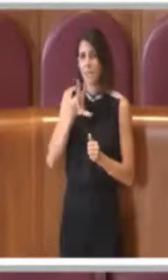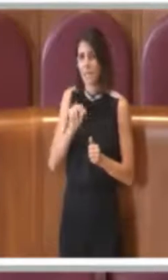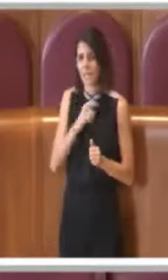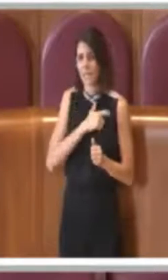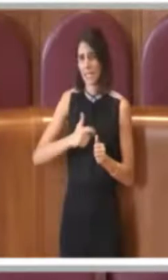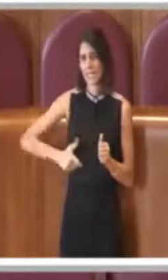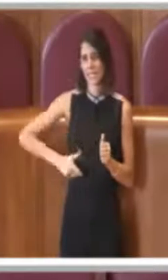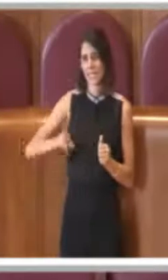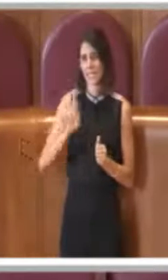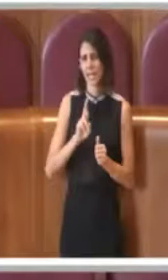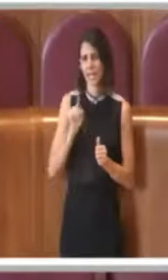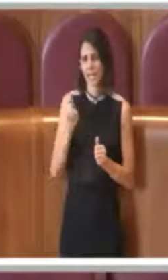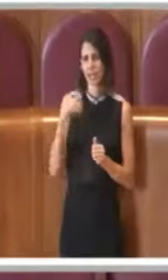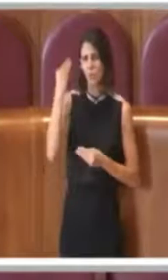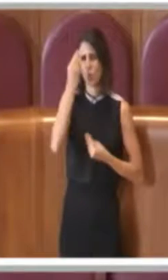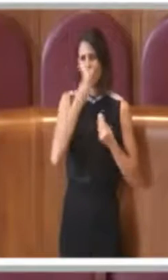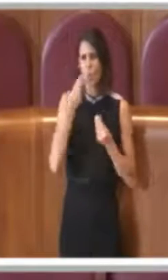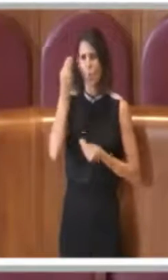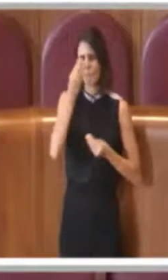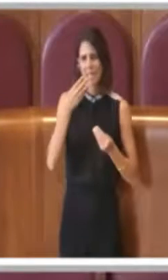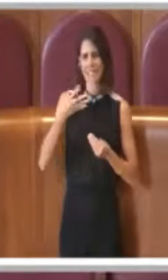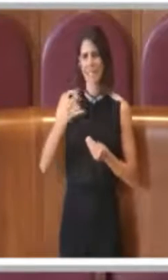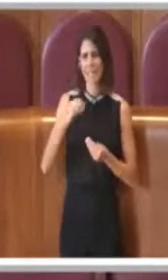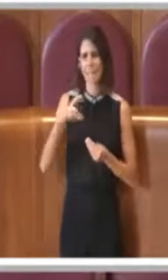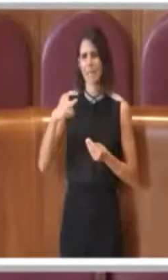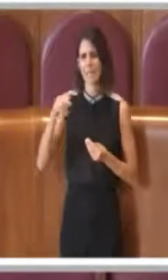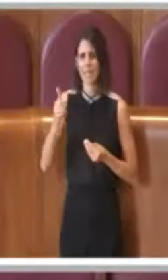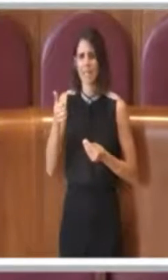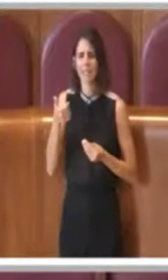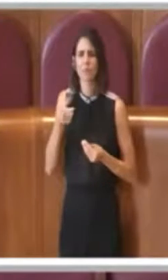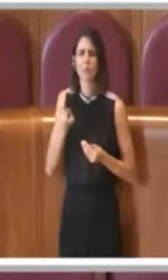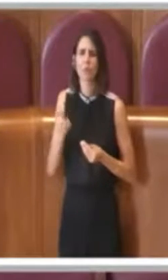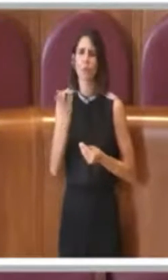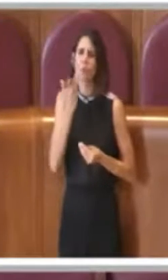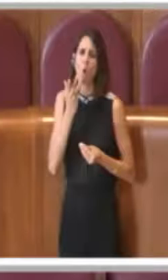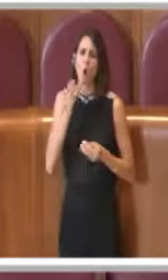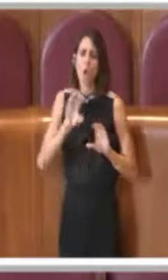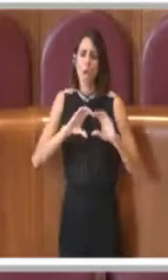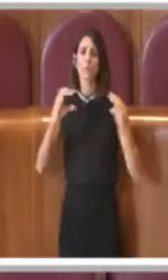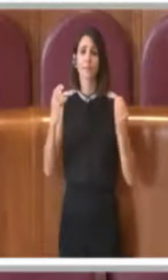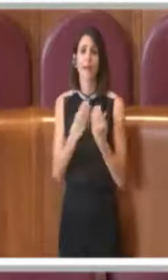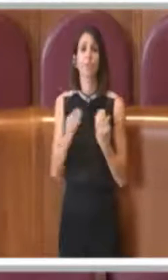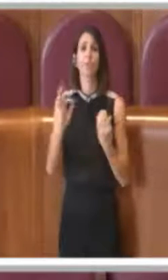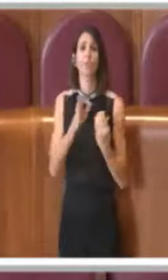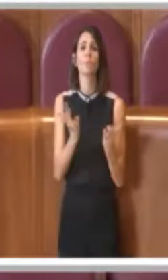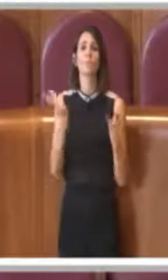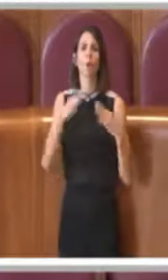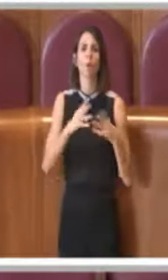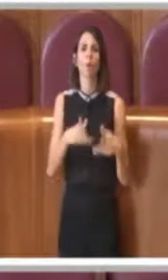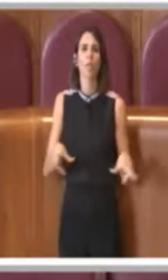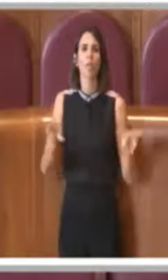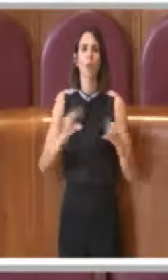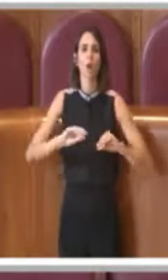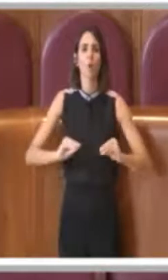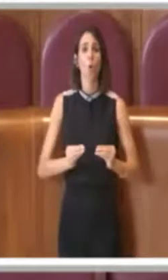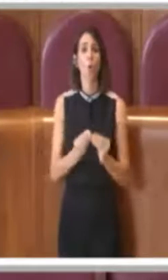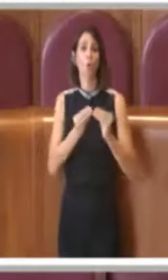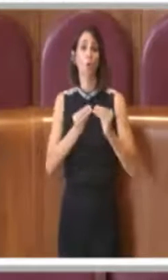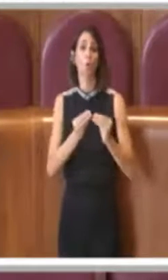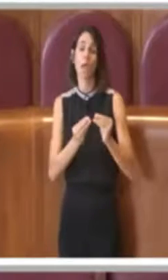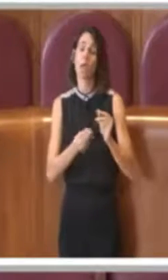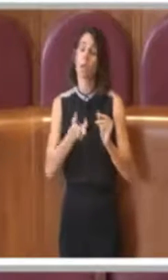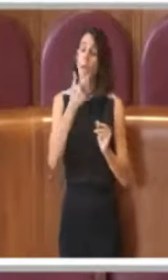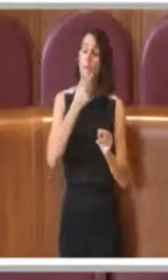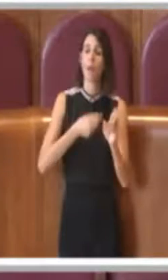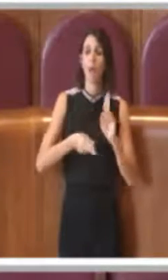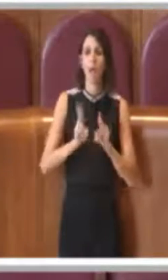che vuole demolire lo stadio Flaminio e ricostruirlo più bello di prima e più funzionale, quando è un